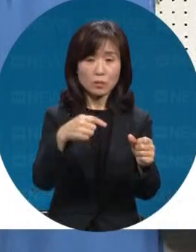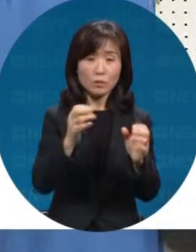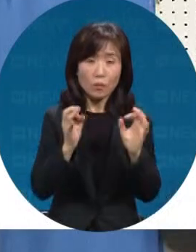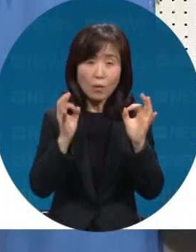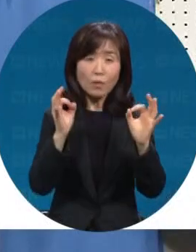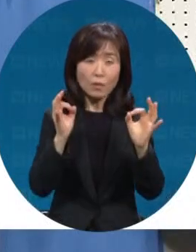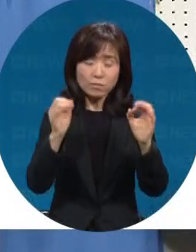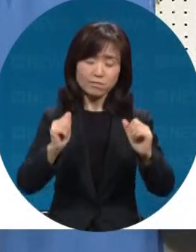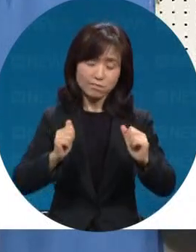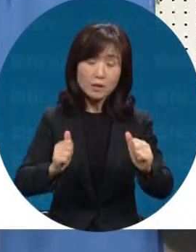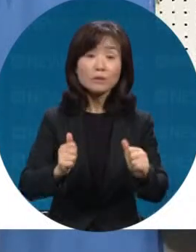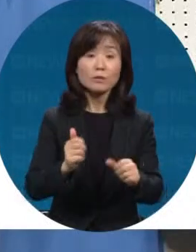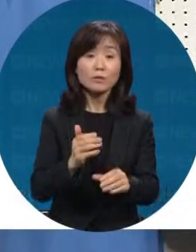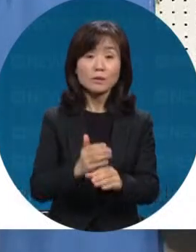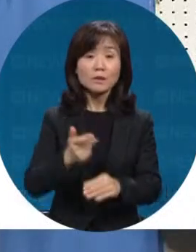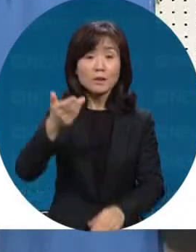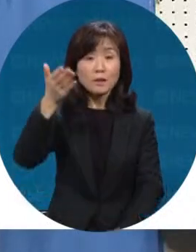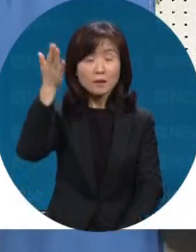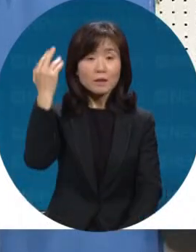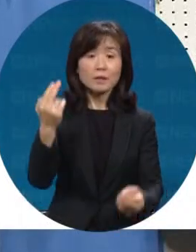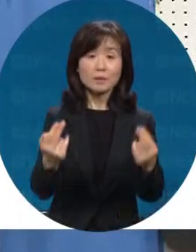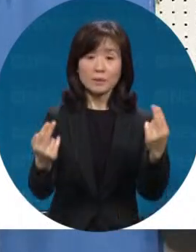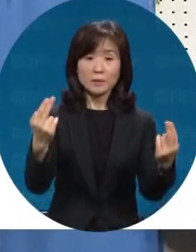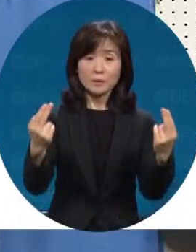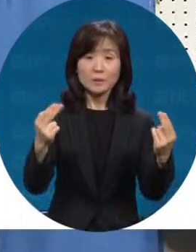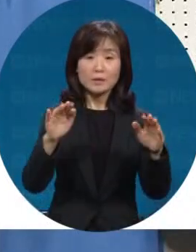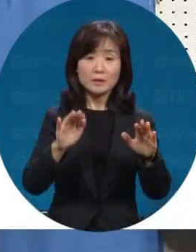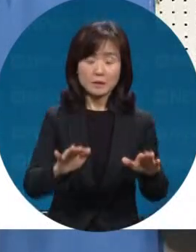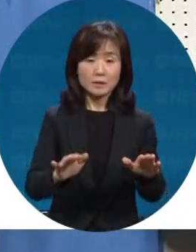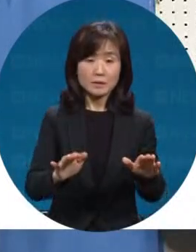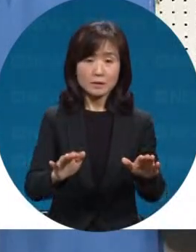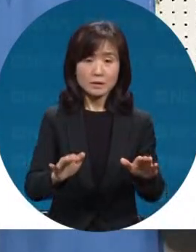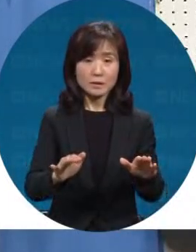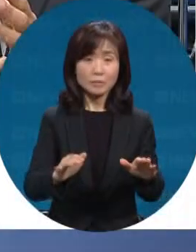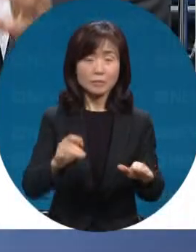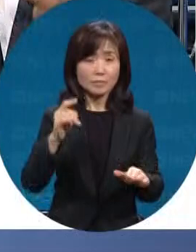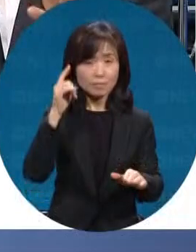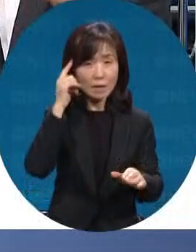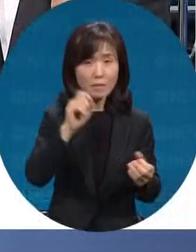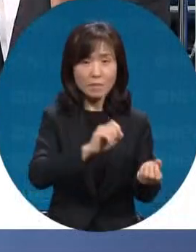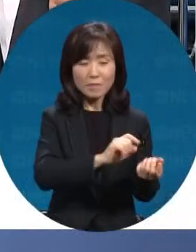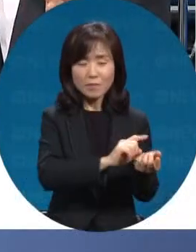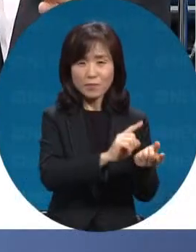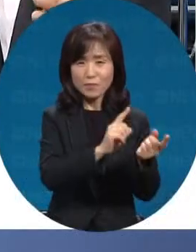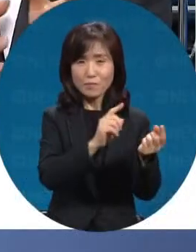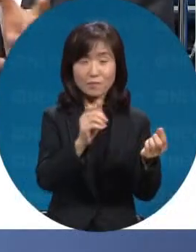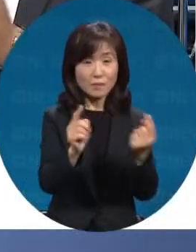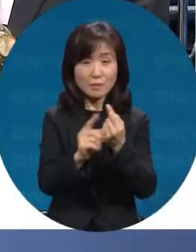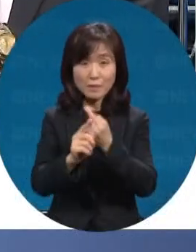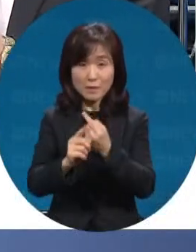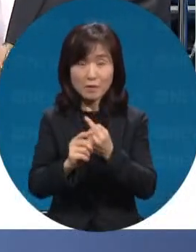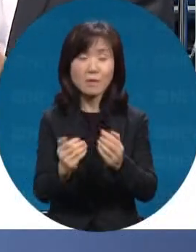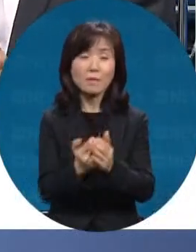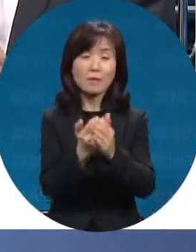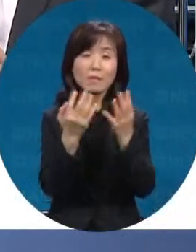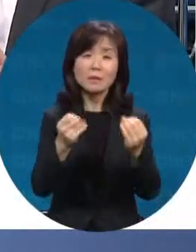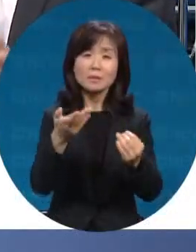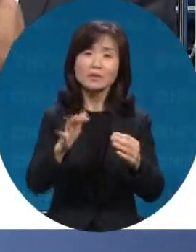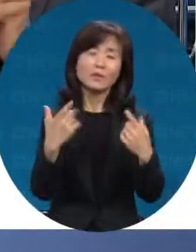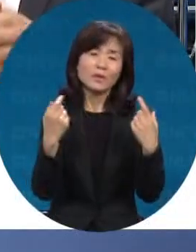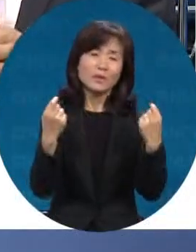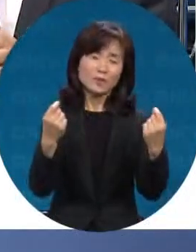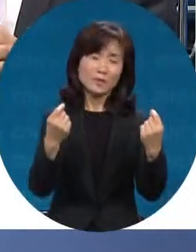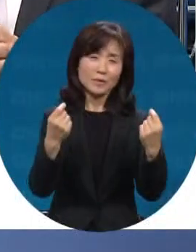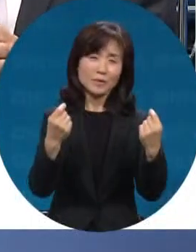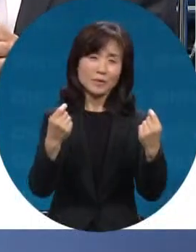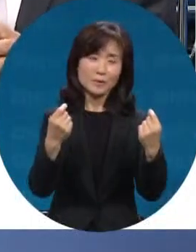노력을 하고 있습니다. 예전보다는 지금 많이 인식도 높고 많이 발전되어 있는데 아직 조금 더 필요한 것 같습니다.